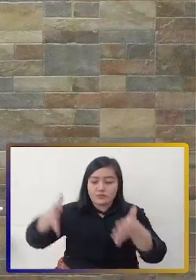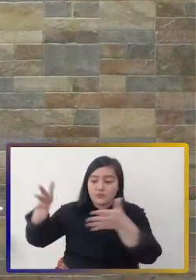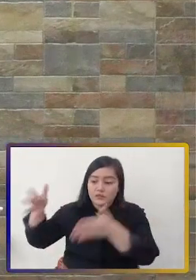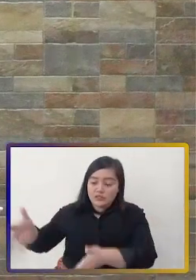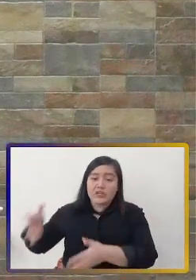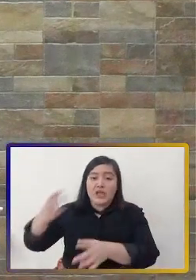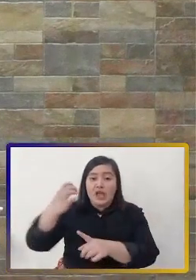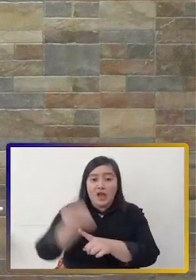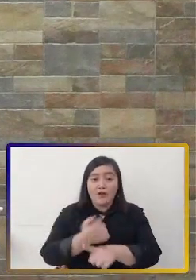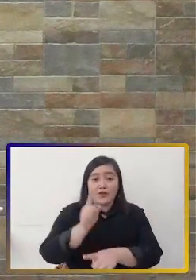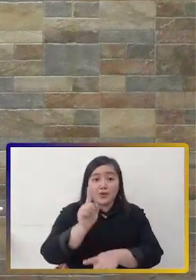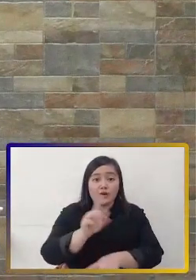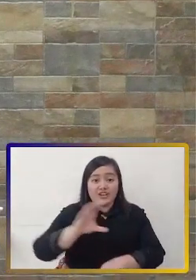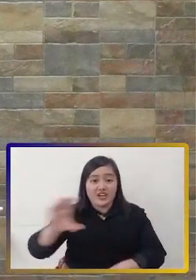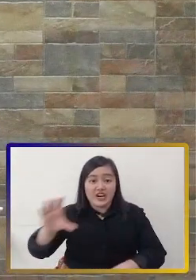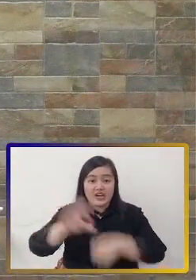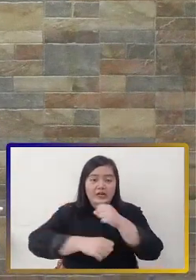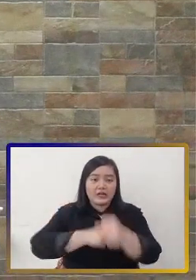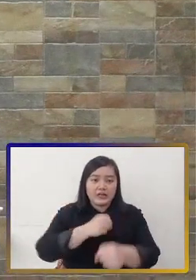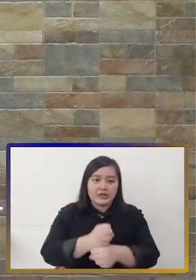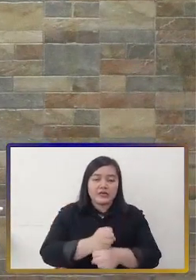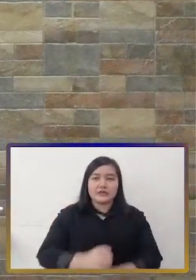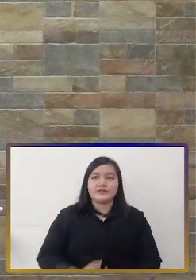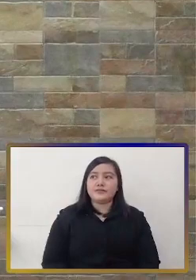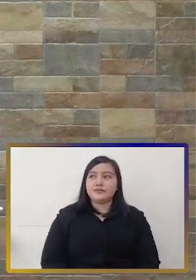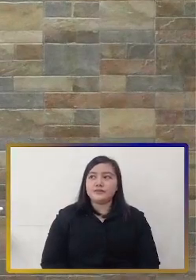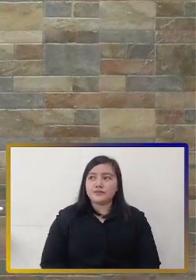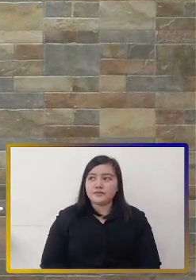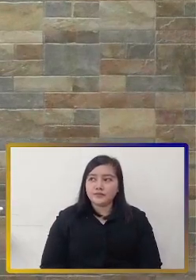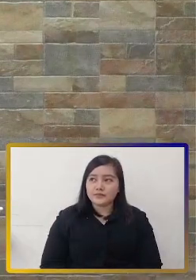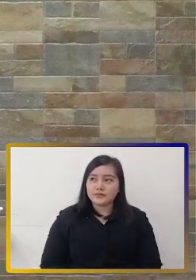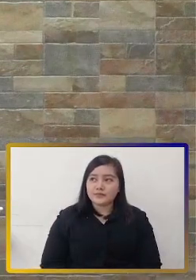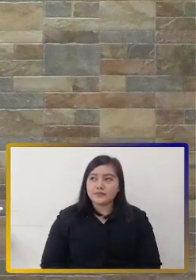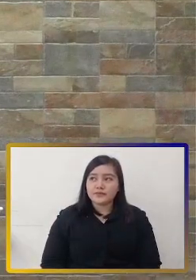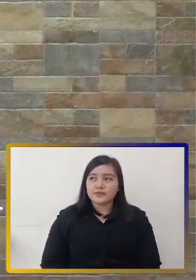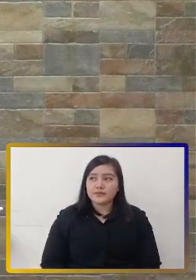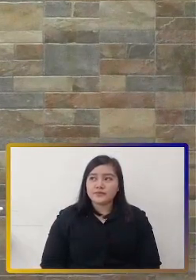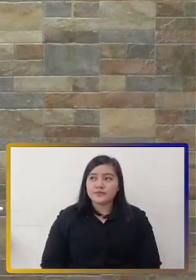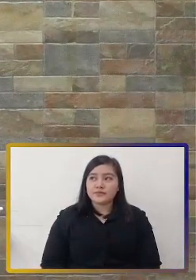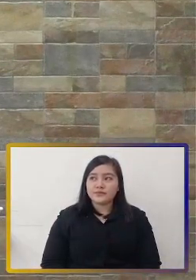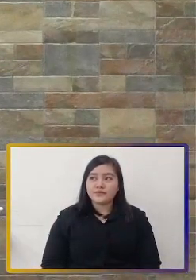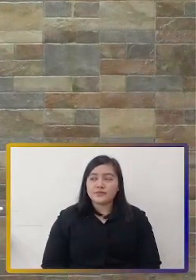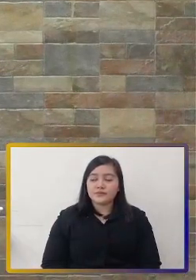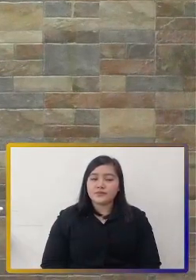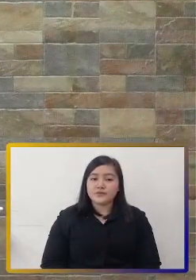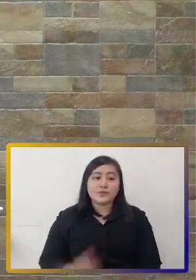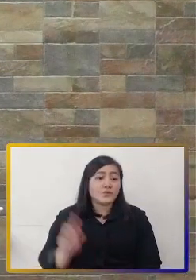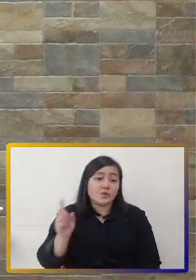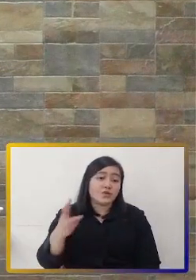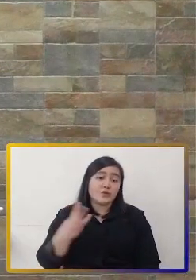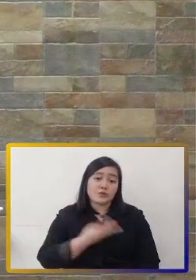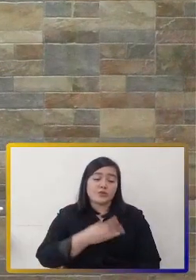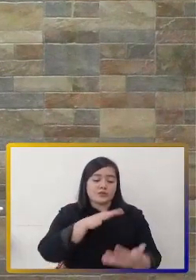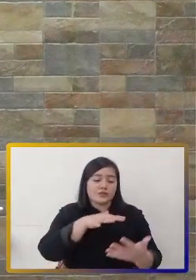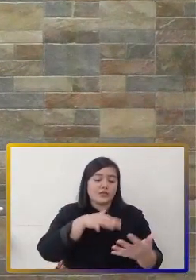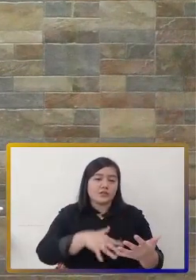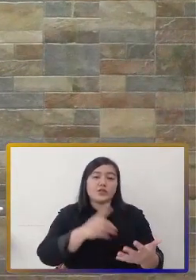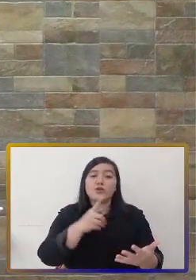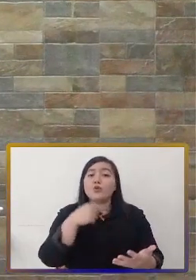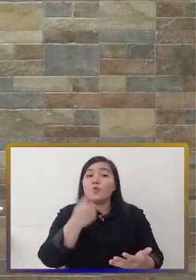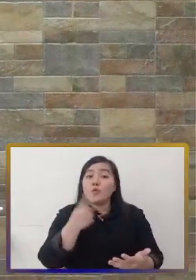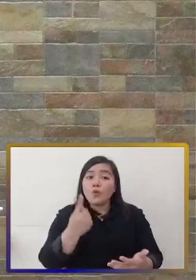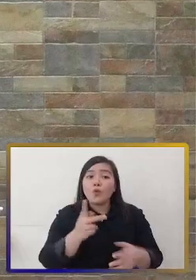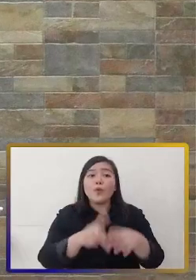pangalang Baptist. O paano napunta yung Baptist sa first century, tapos pumunta ng second. No, hindi. Ang titingnan po natin, sino yung